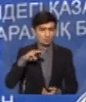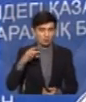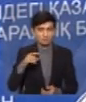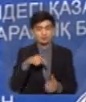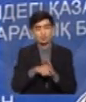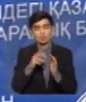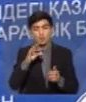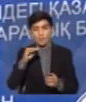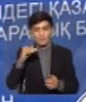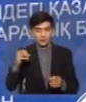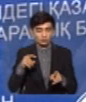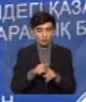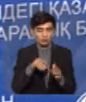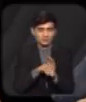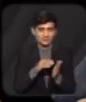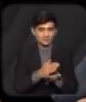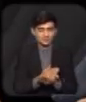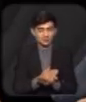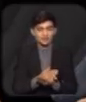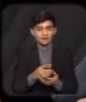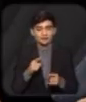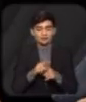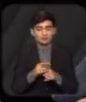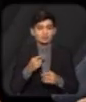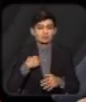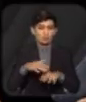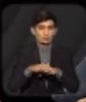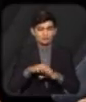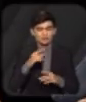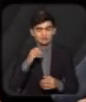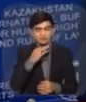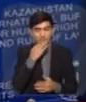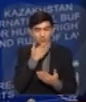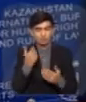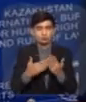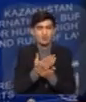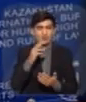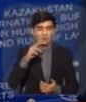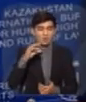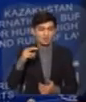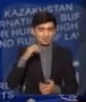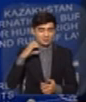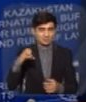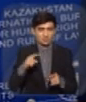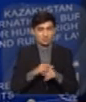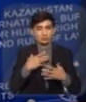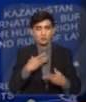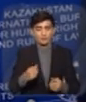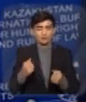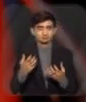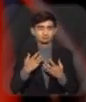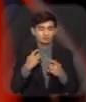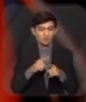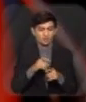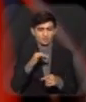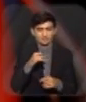кофеин, если человек употребляет кофе. Например, не нравится общественникам в новом варианте кодекса и фраза «сохранение здоровья». Они